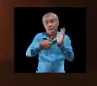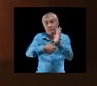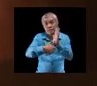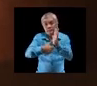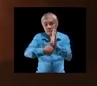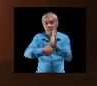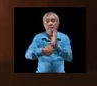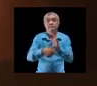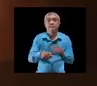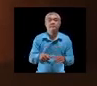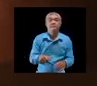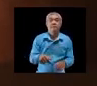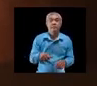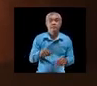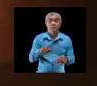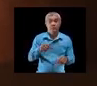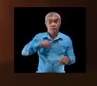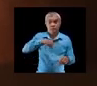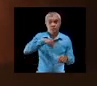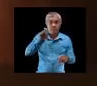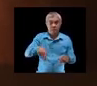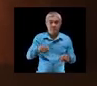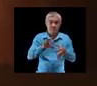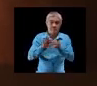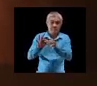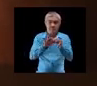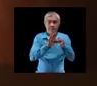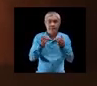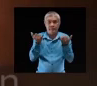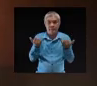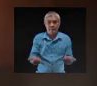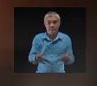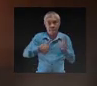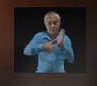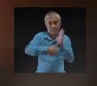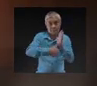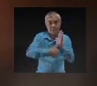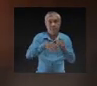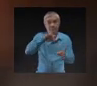at bumoto. Kailangan natin makiisa sa halalan.